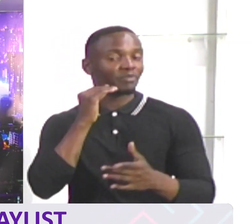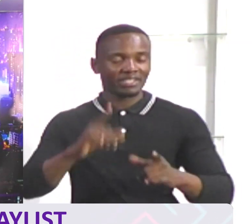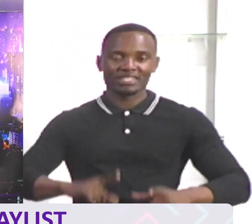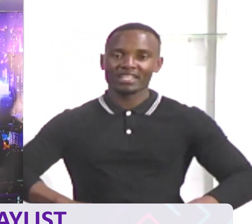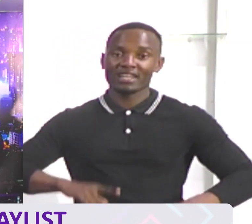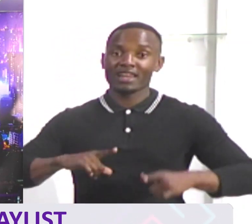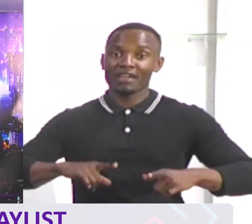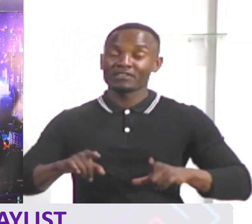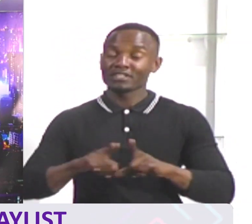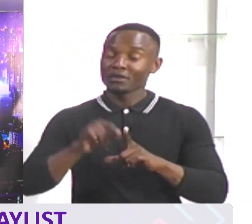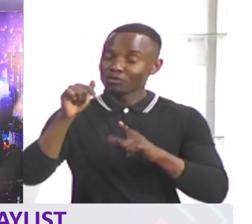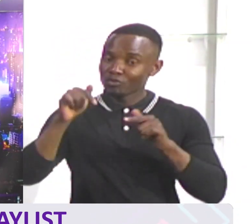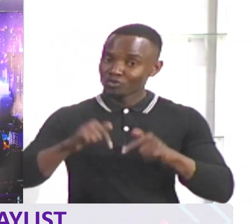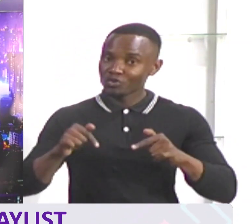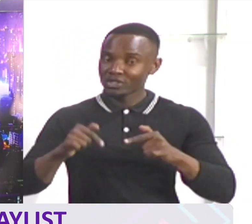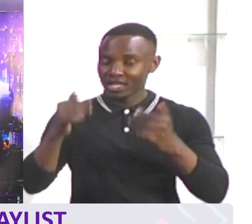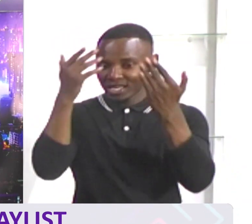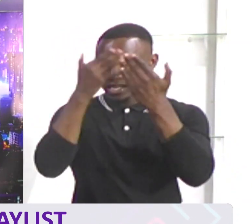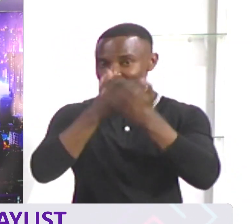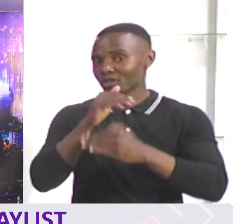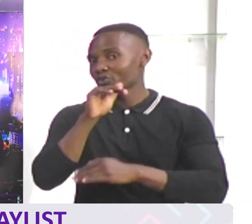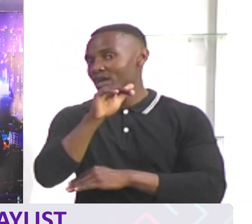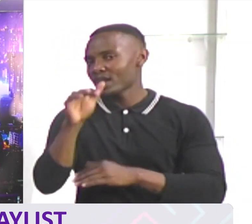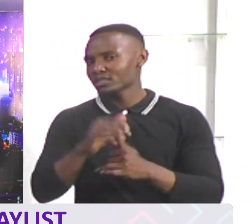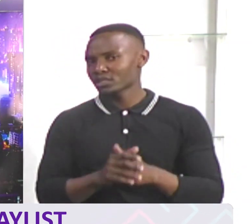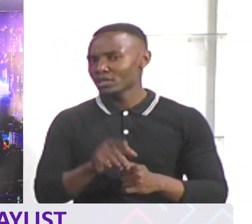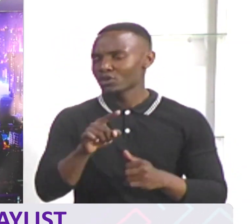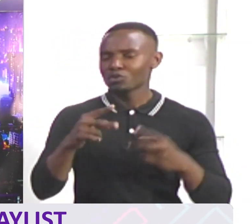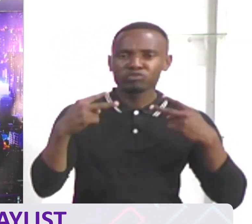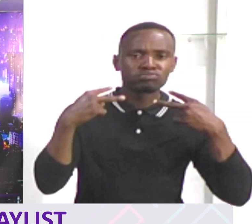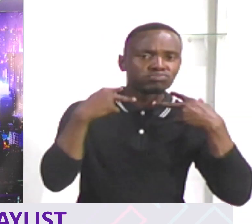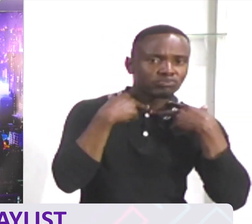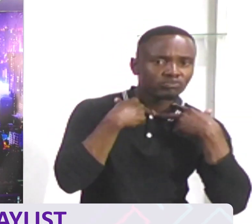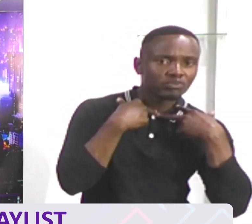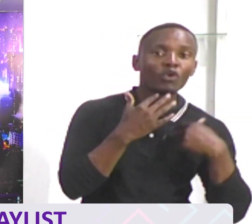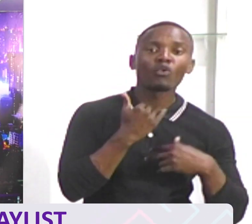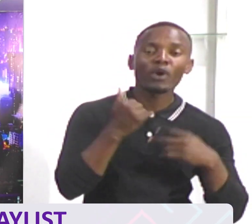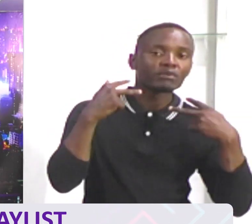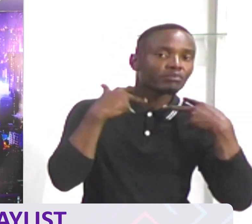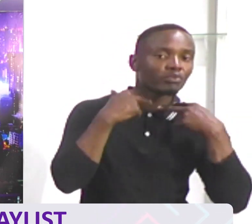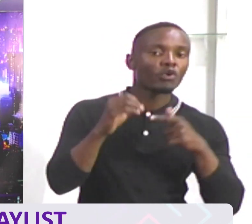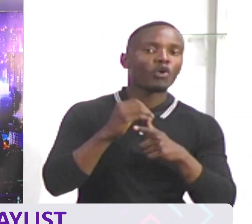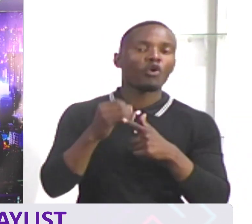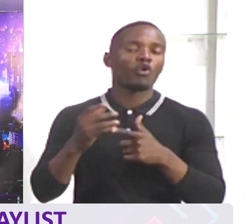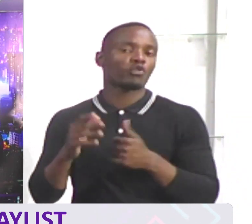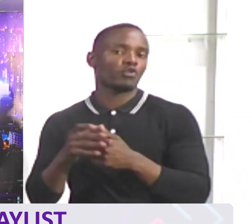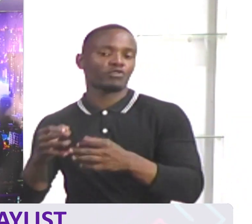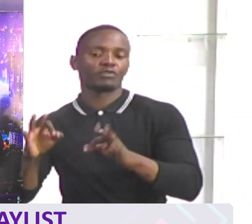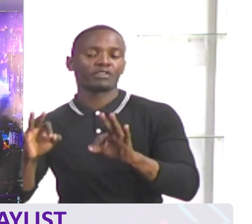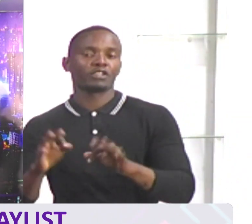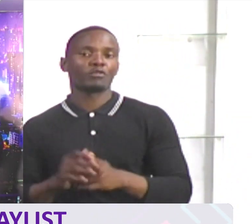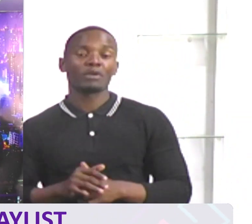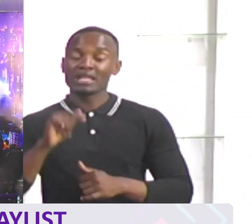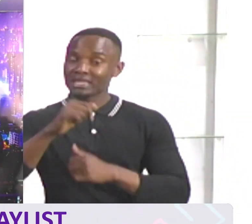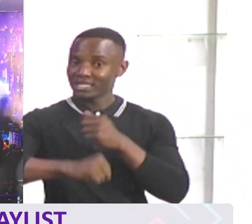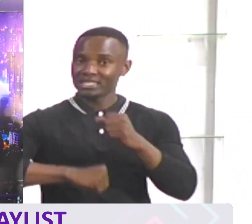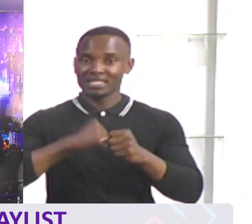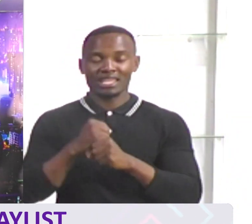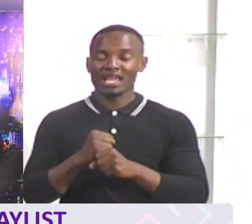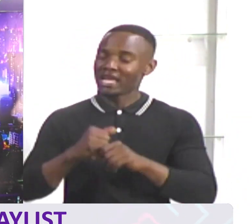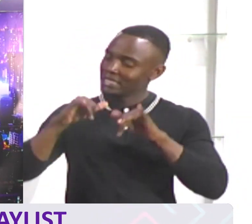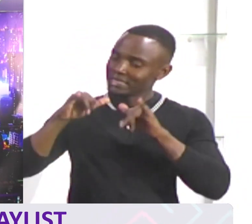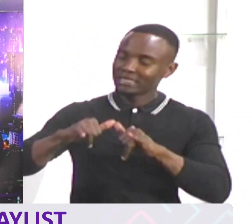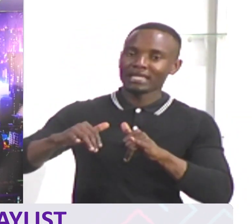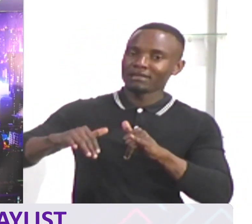leo siku mtu wangu. Is it bondage or liberty? Are you part of that cocoon? Wamesema ni aje, hii mwaka wabaki nyuma wanajipeleka wenye, wajisukuma vini nafaa.